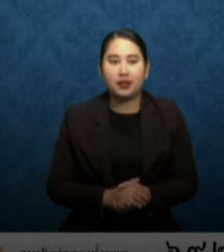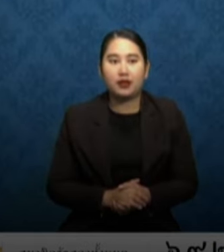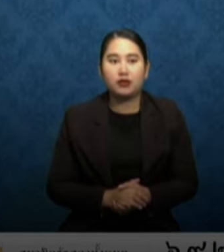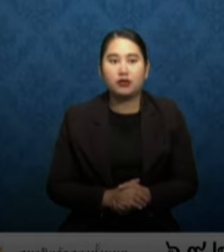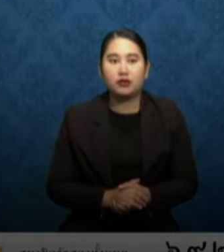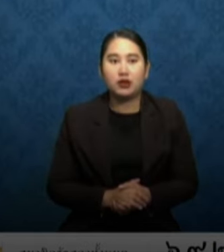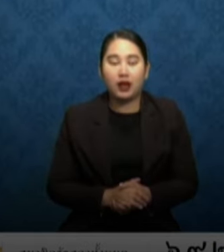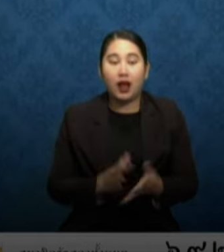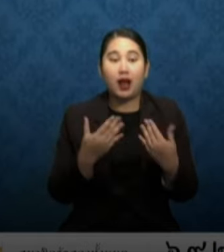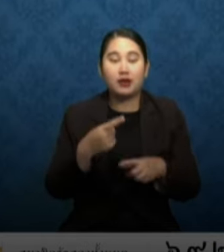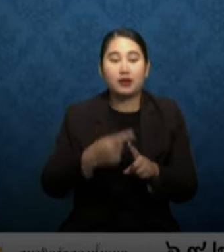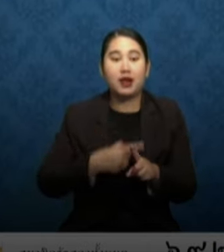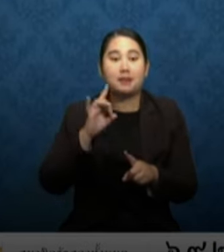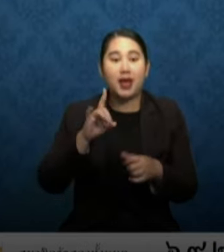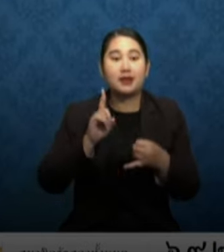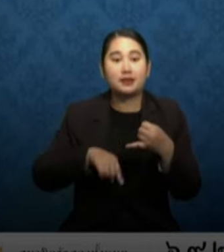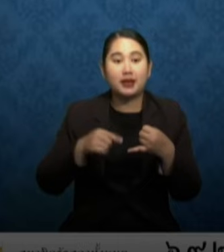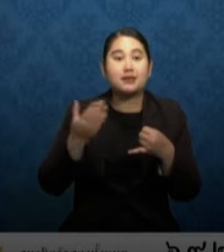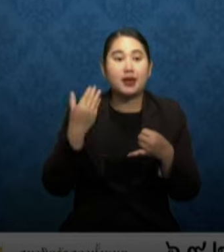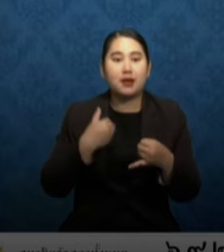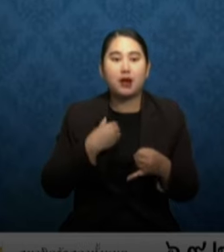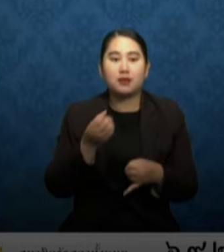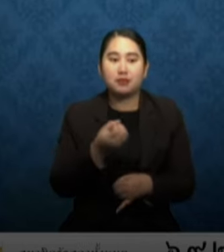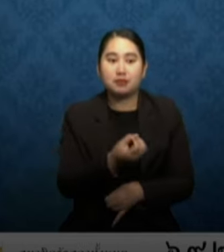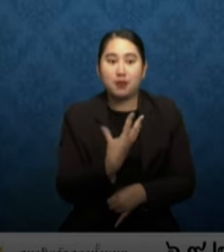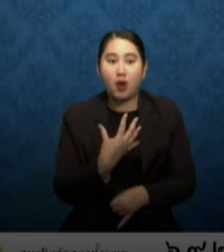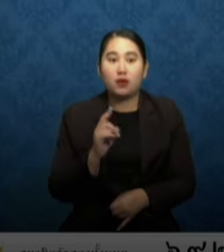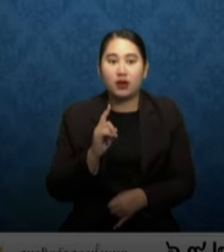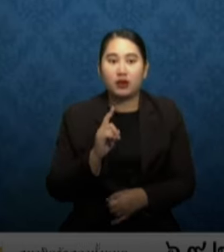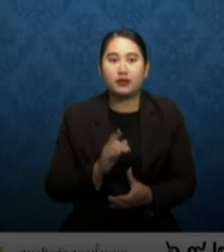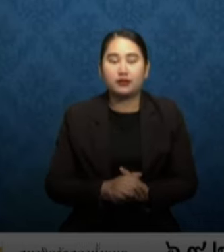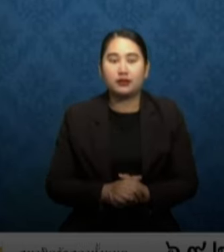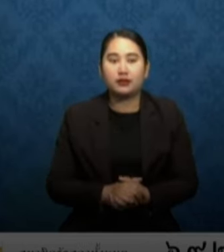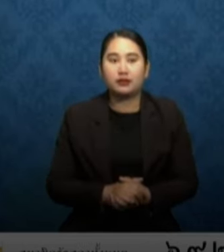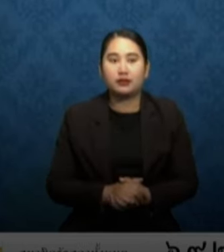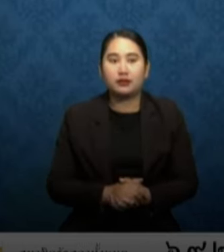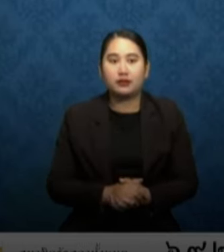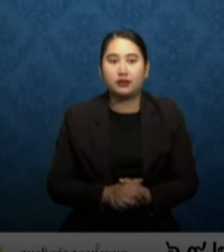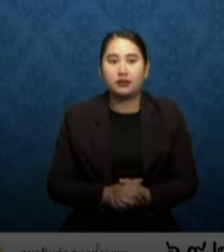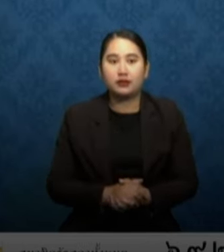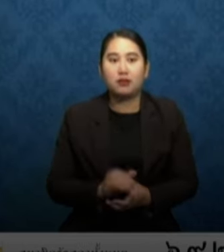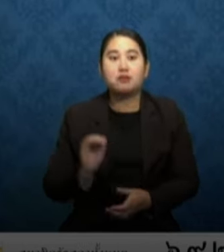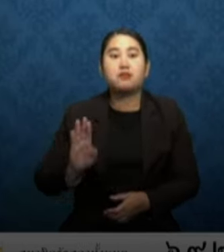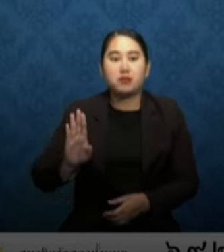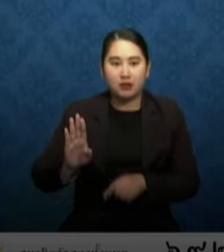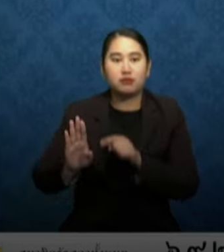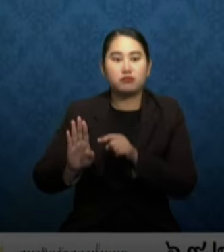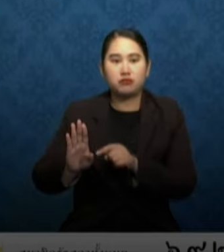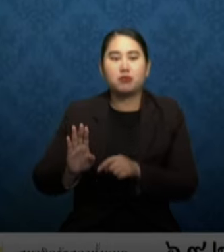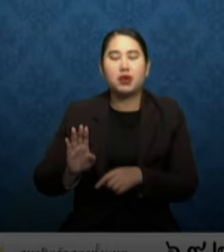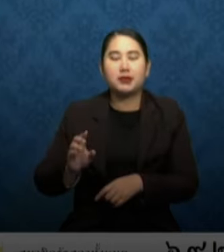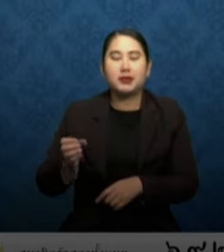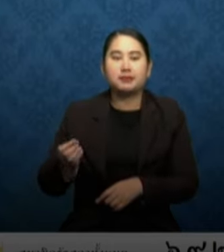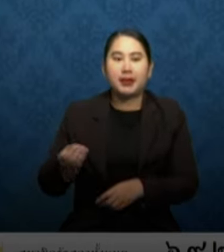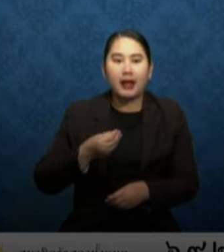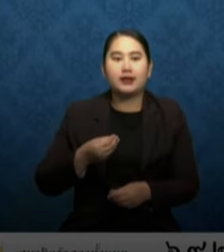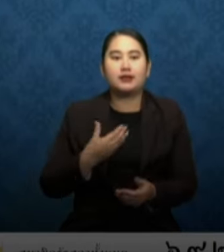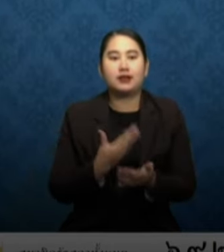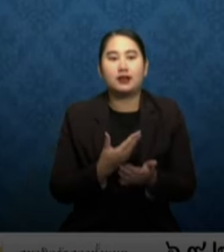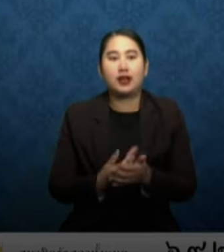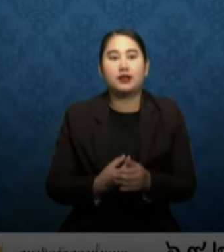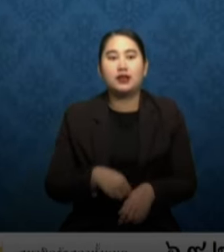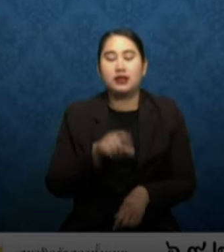ปลายเดือนสิงหาคมที่ผ่านมาผมได้รับแจ้งจากลลูกจ้างว่าพวกเขายอมรับเงินแค่ 22.5